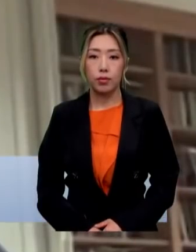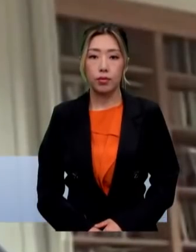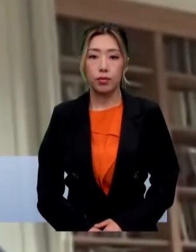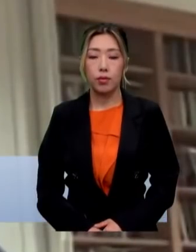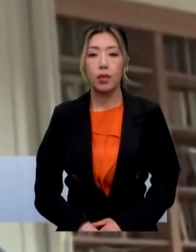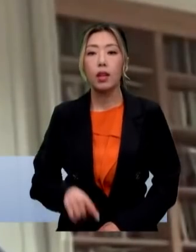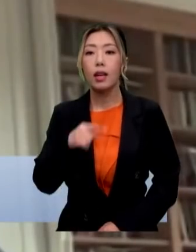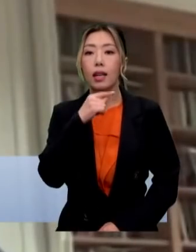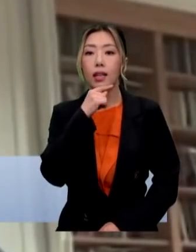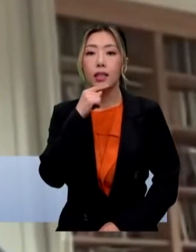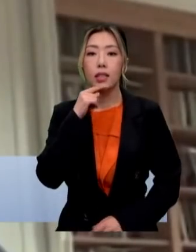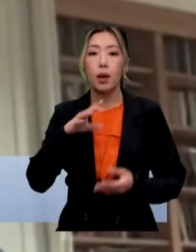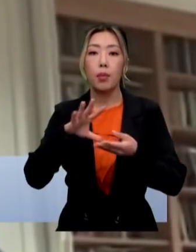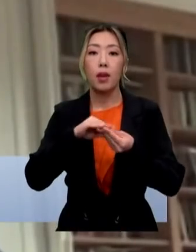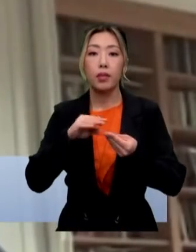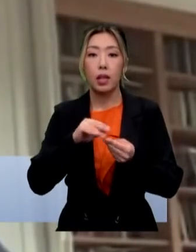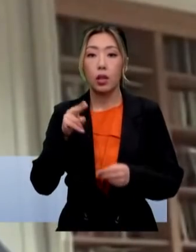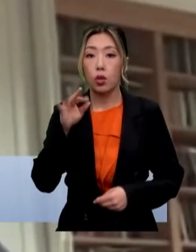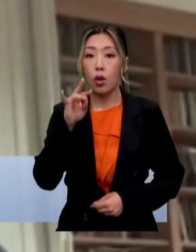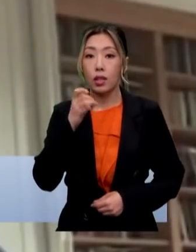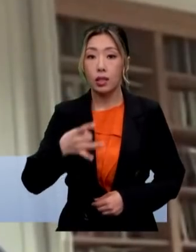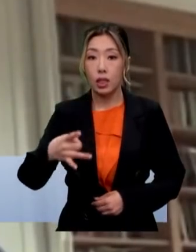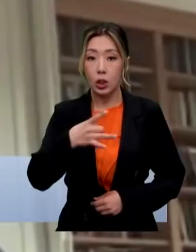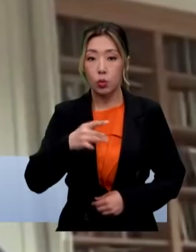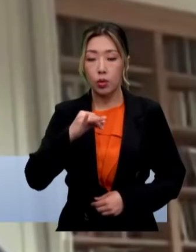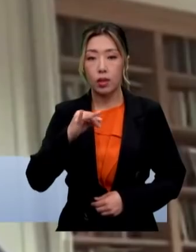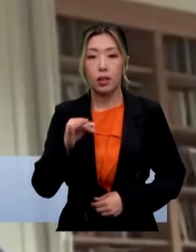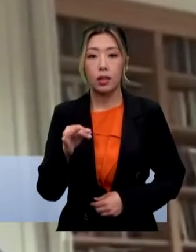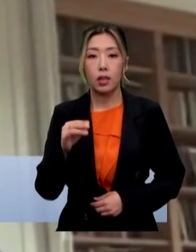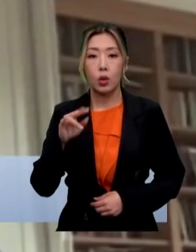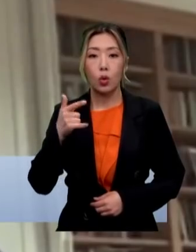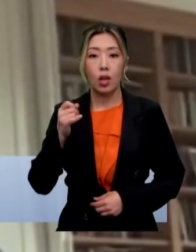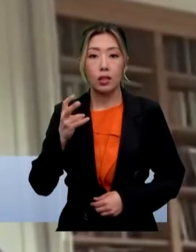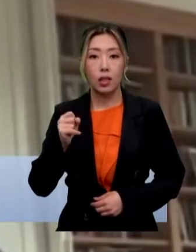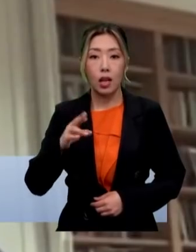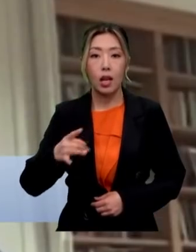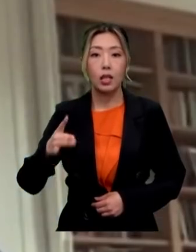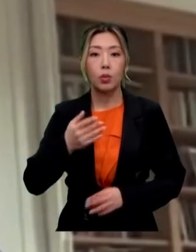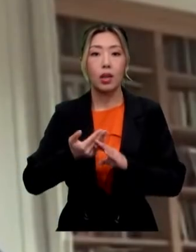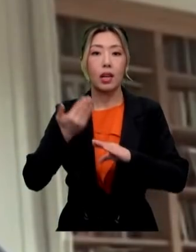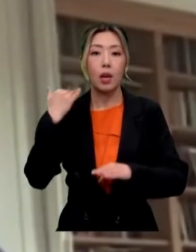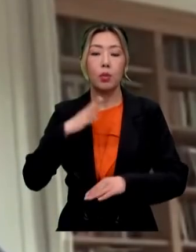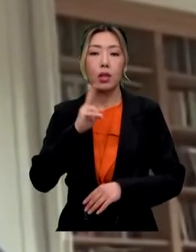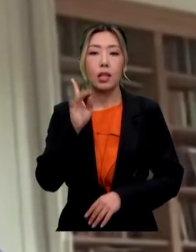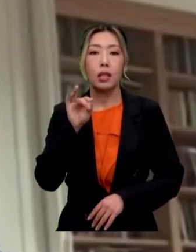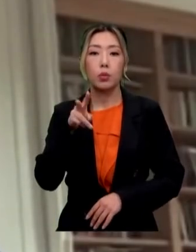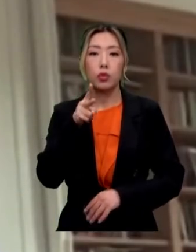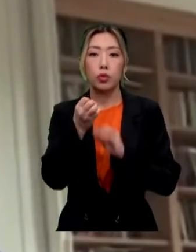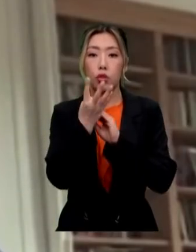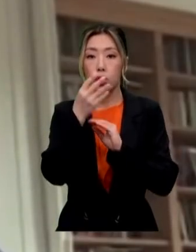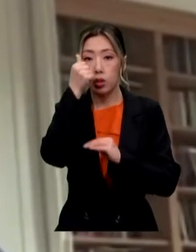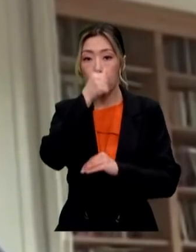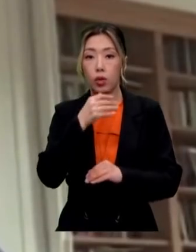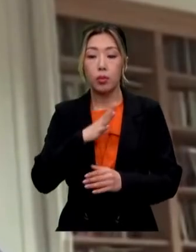Россия повторяет в Донецкой и Луганской областях Восточной Украины схему, по которой она захватила Крым в 2014